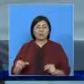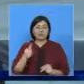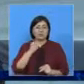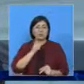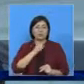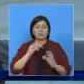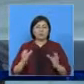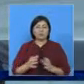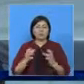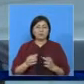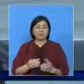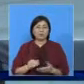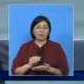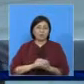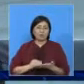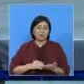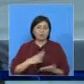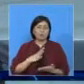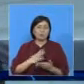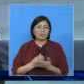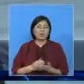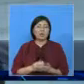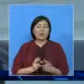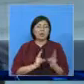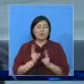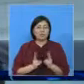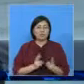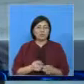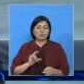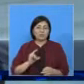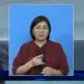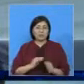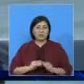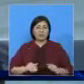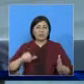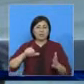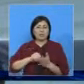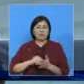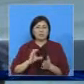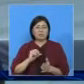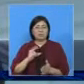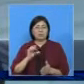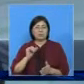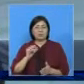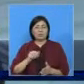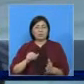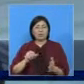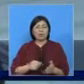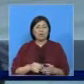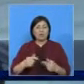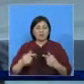сақтайтындығы жөніндегі қолхатын берді. Арыз бойынша кәмелетке толмаған балаға қатысты сексуалды сипаттағы зорлық әрекет фактісі